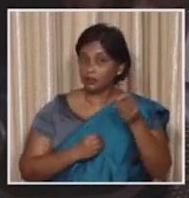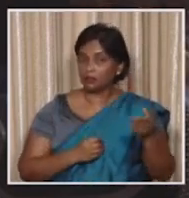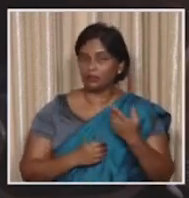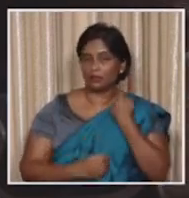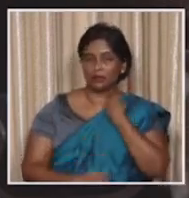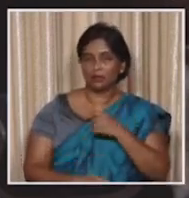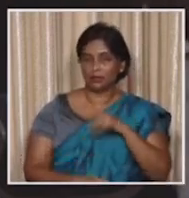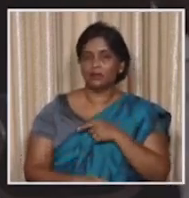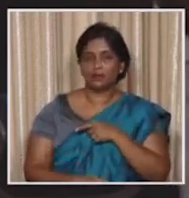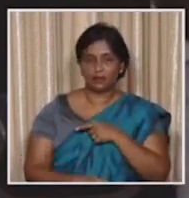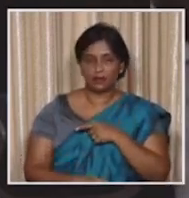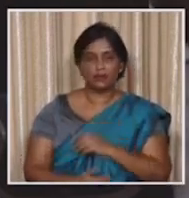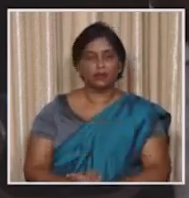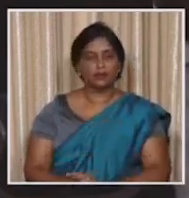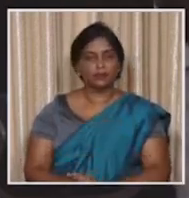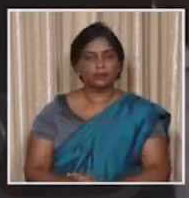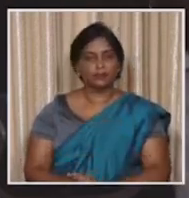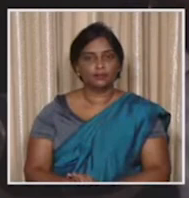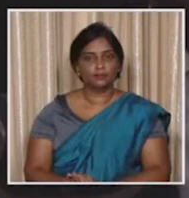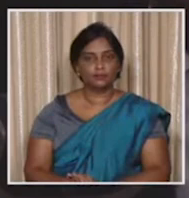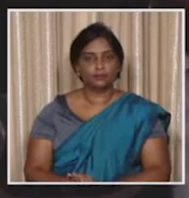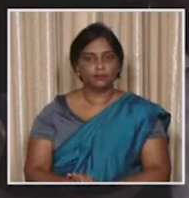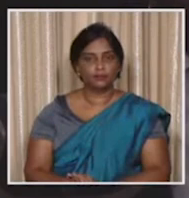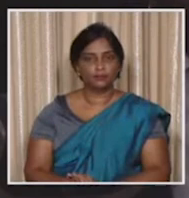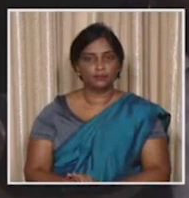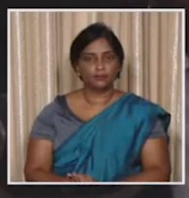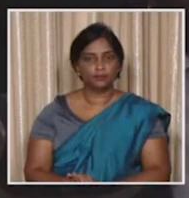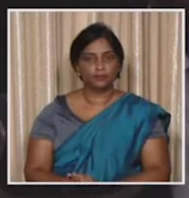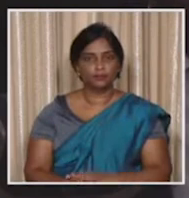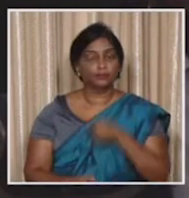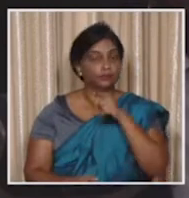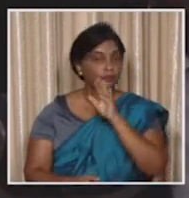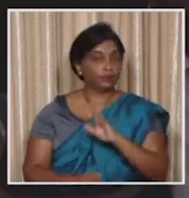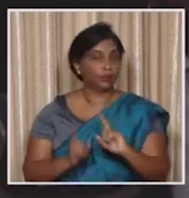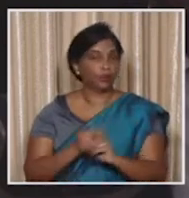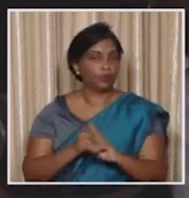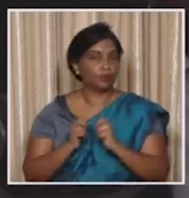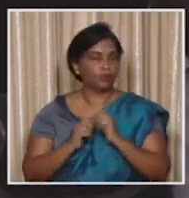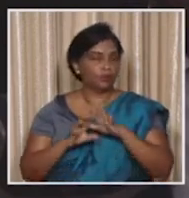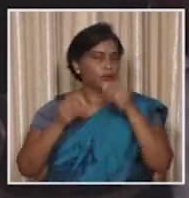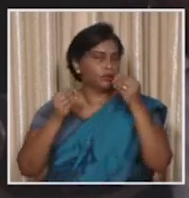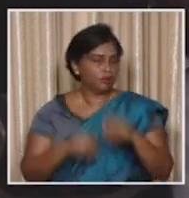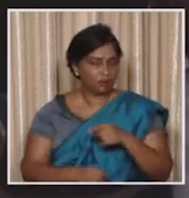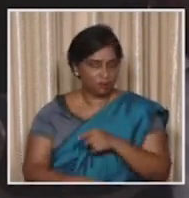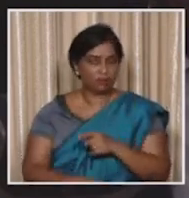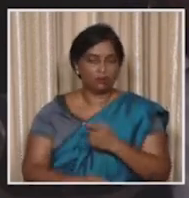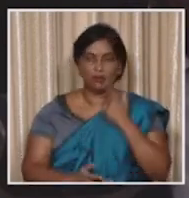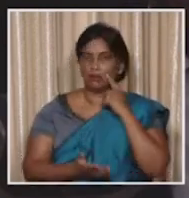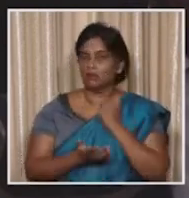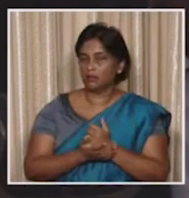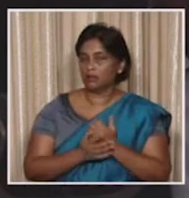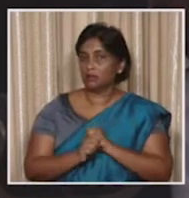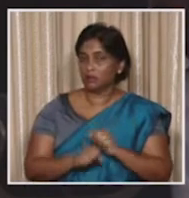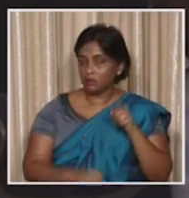அட்டூழியங்களை பட்டவர்த்தனமாக வெளிப்படுத்தியதை சகித்துக் கொள்ள முடியாத நிலைமையிலே நீதியமைச்சர் விஜயதாச ராஜபக்ஷ அவர்கள் இந்த